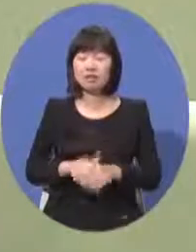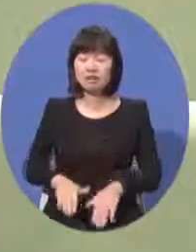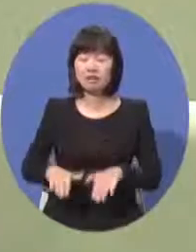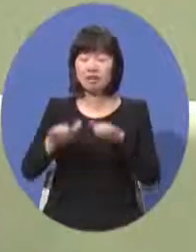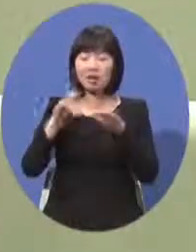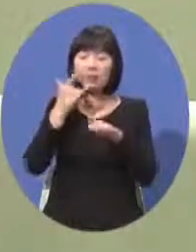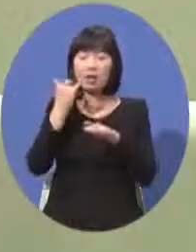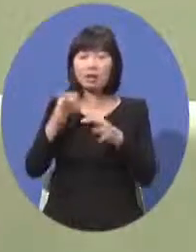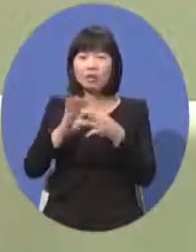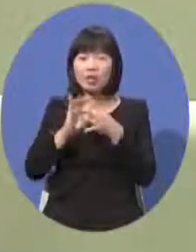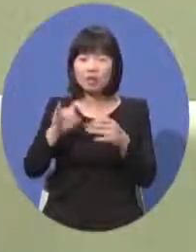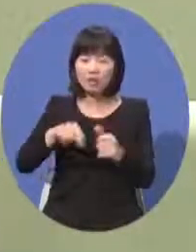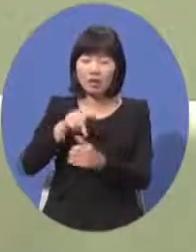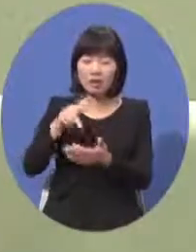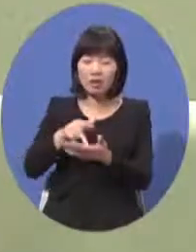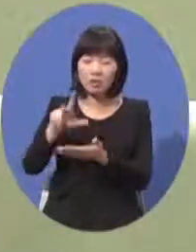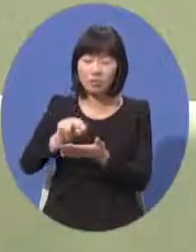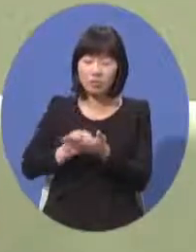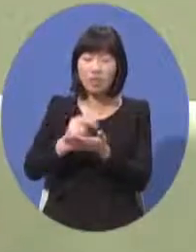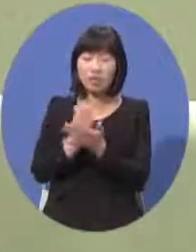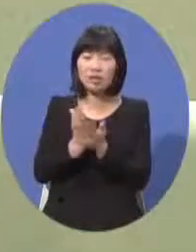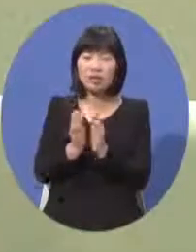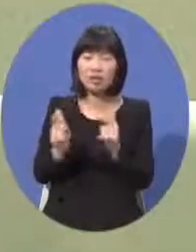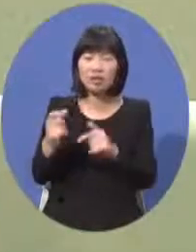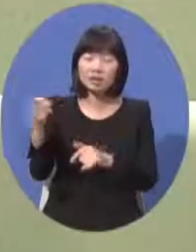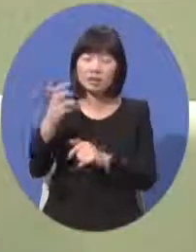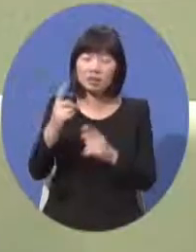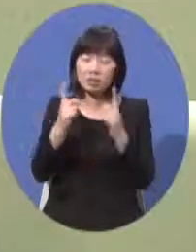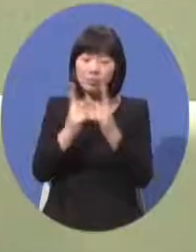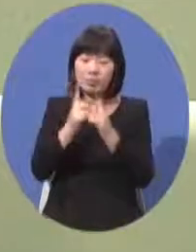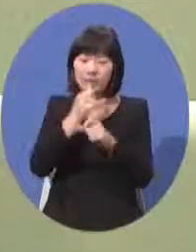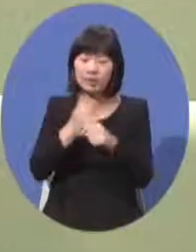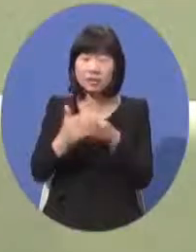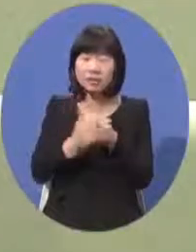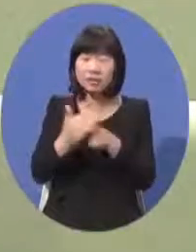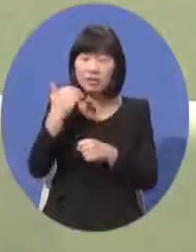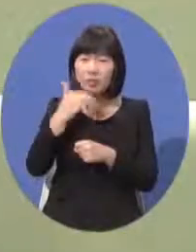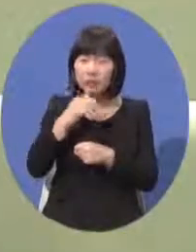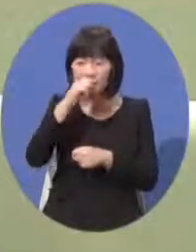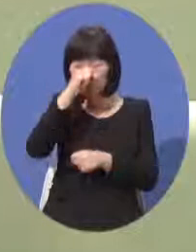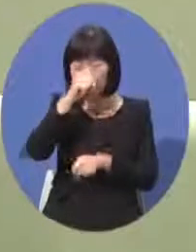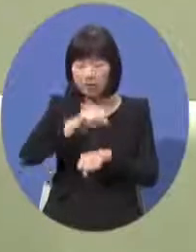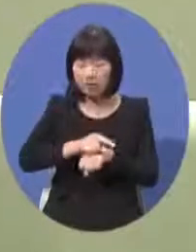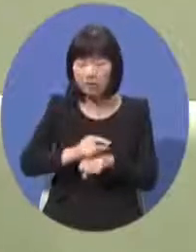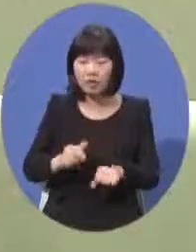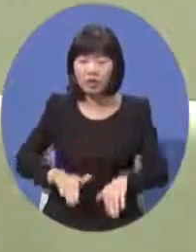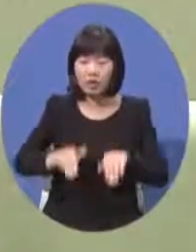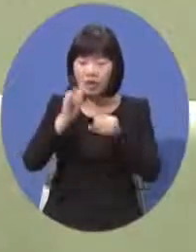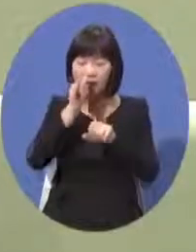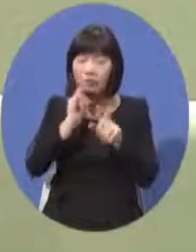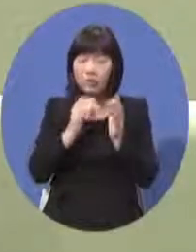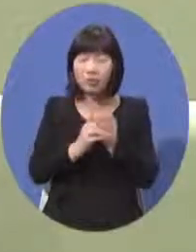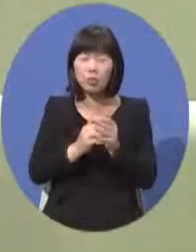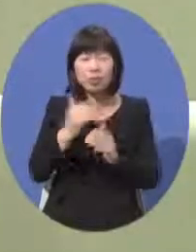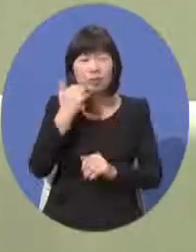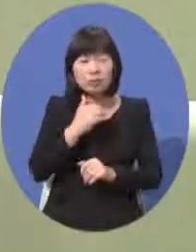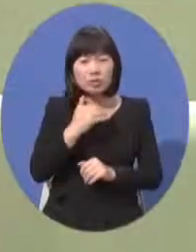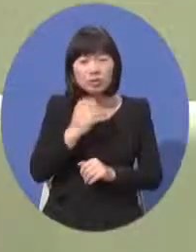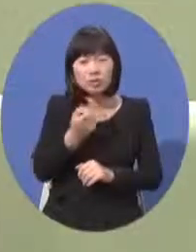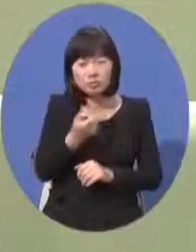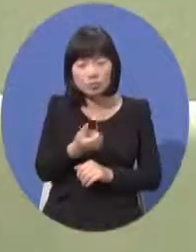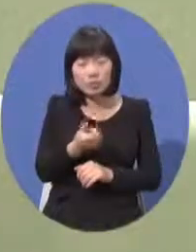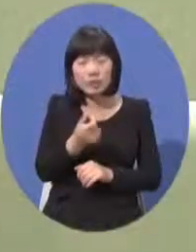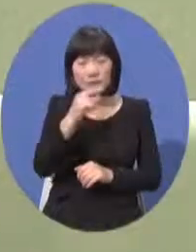자라면서 부모와의 관계, 환경하고 문제 뭐 이런 게 이제 자꾸 부대끼면서 어떤 아이들은 뭐 좋은 성격으로 자라기도 하고 어떤 아이들은